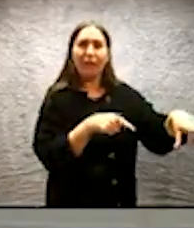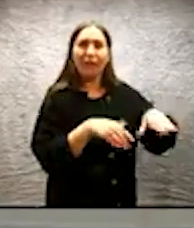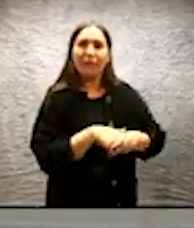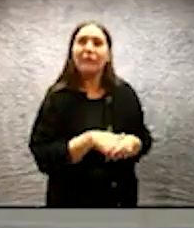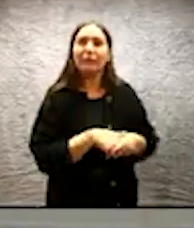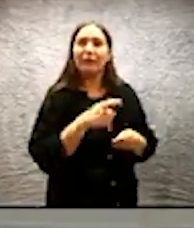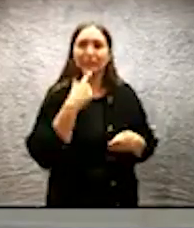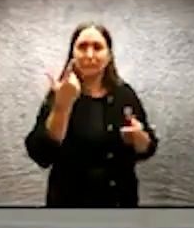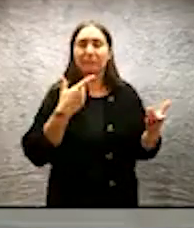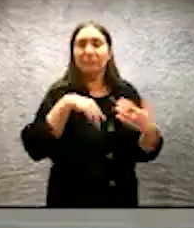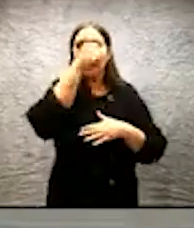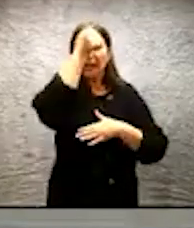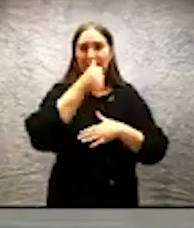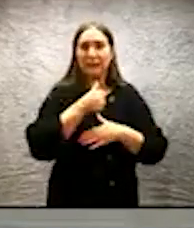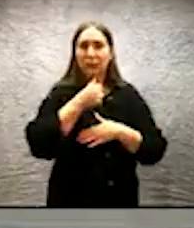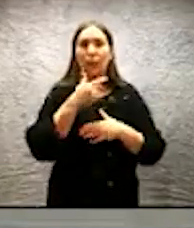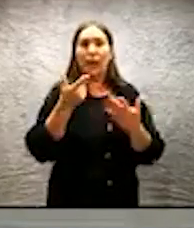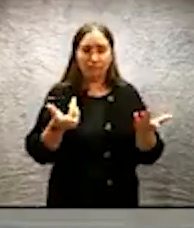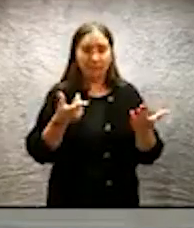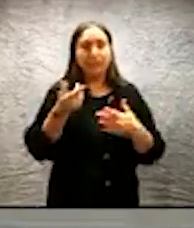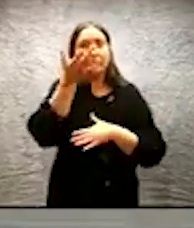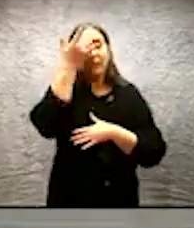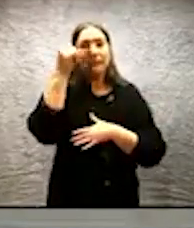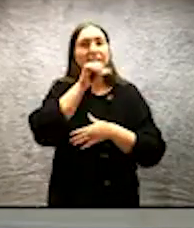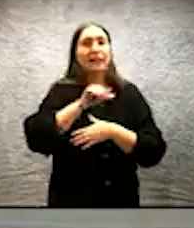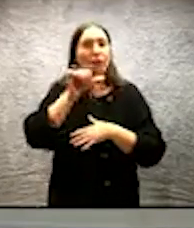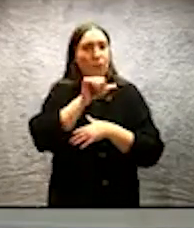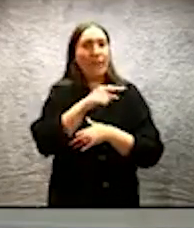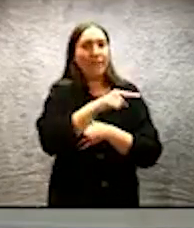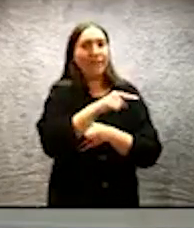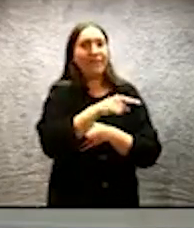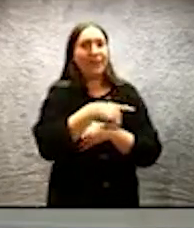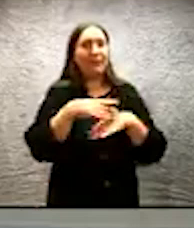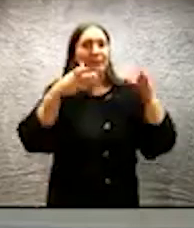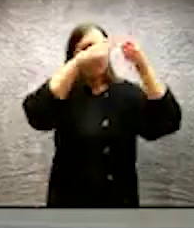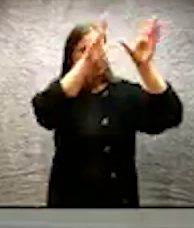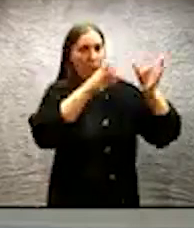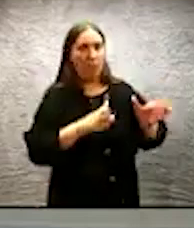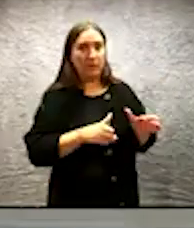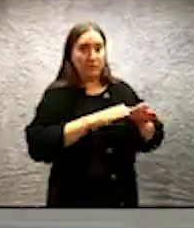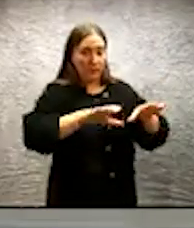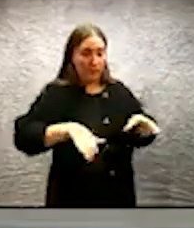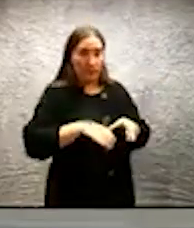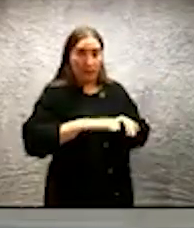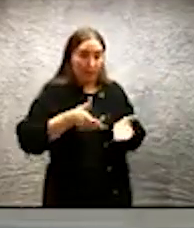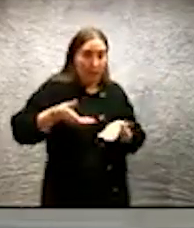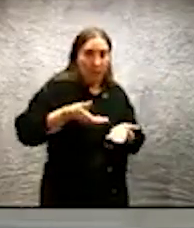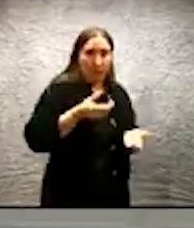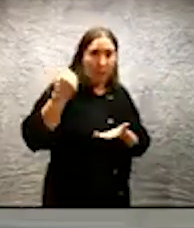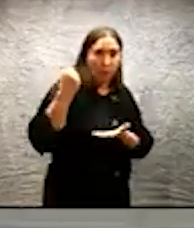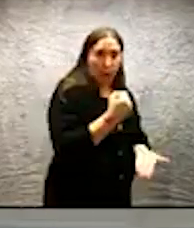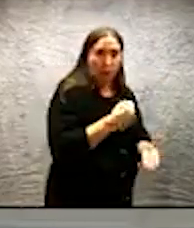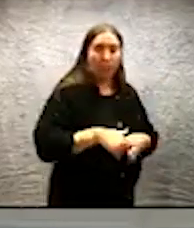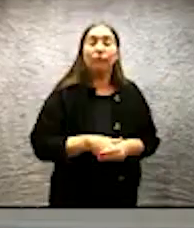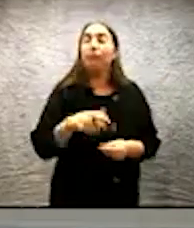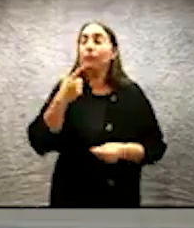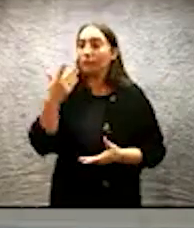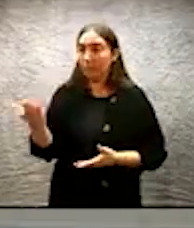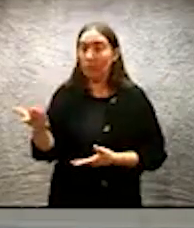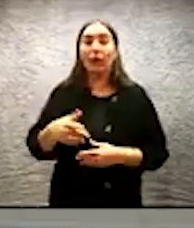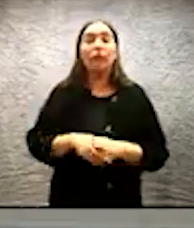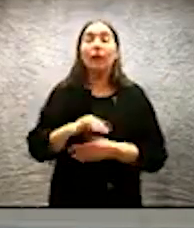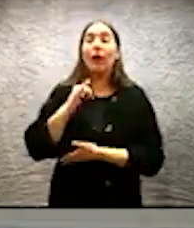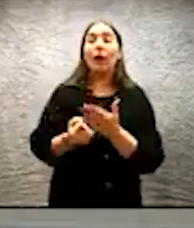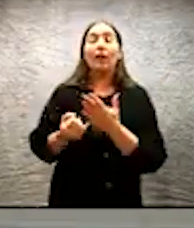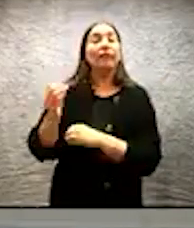derrière la statue de Saint-Antoine de Padoue. Ces lingots ont été mis en vente le fin octobre à un taux de